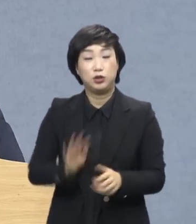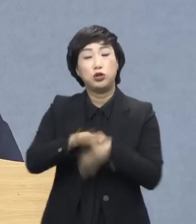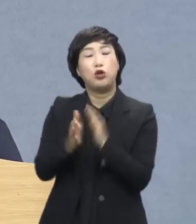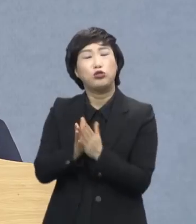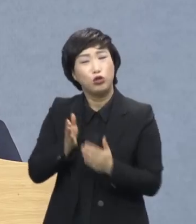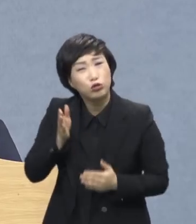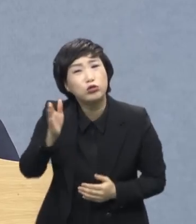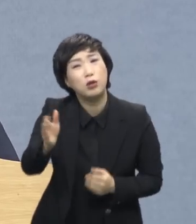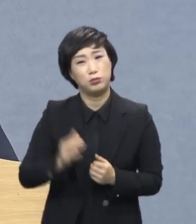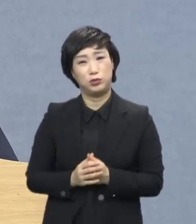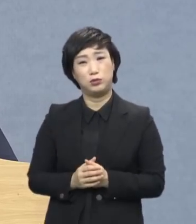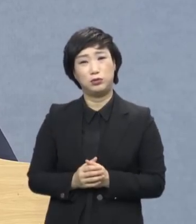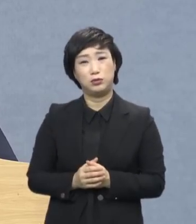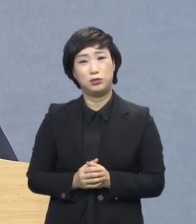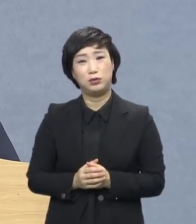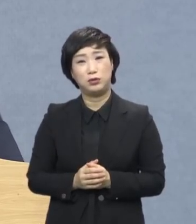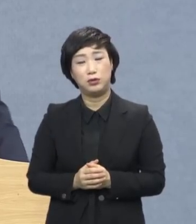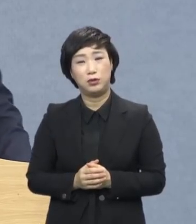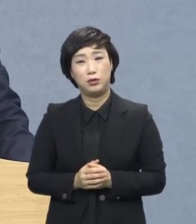성경대로요, 성경대로.